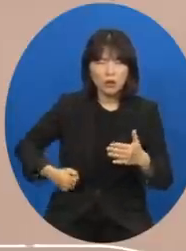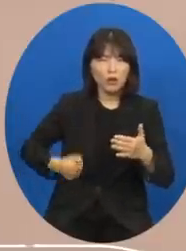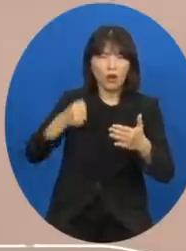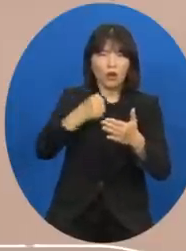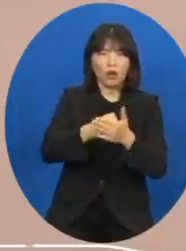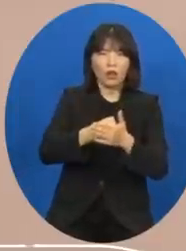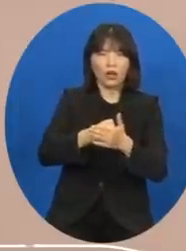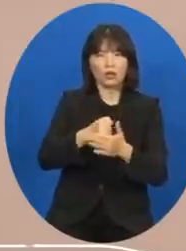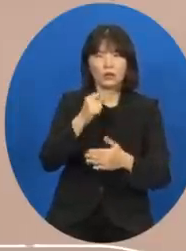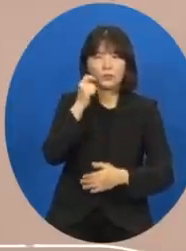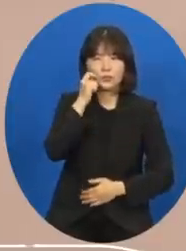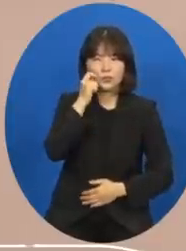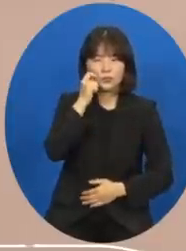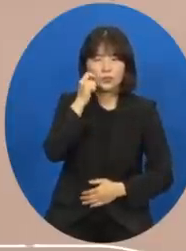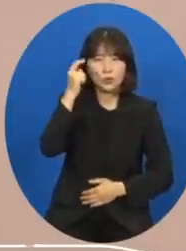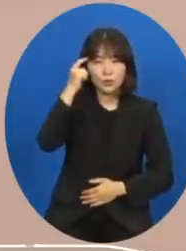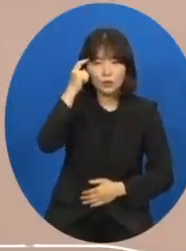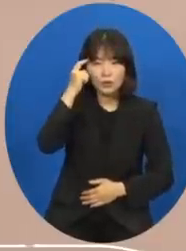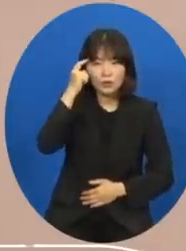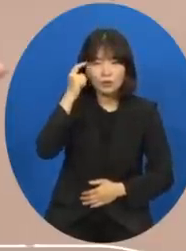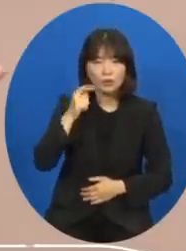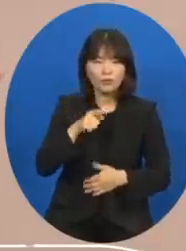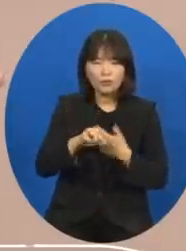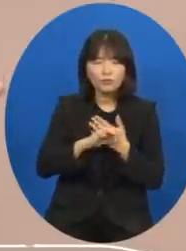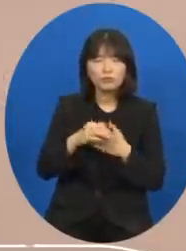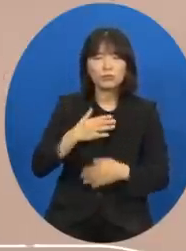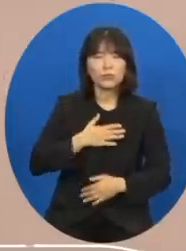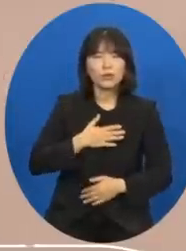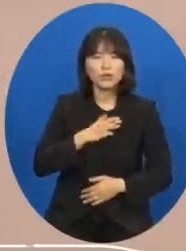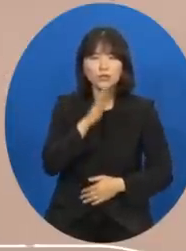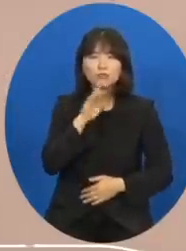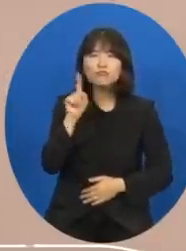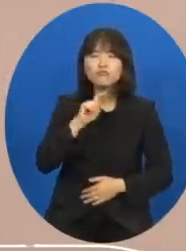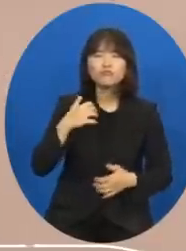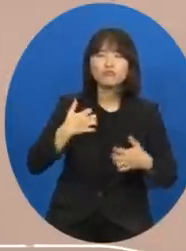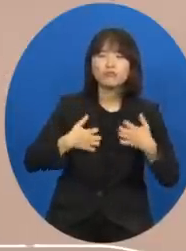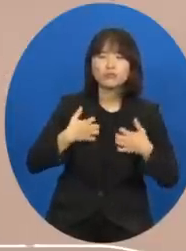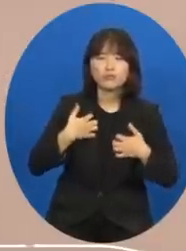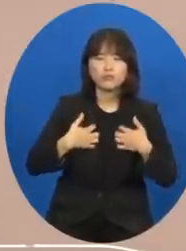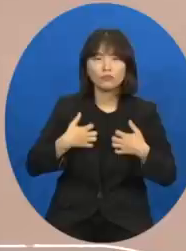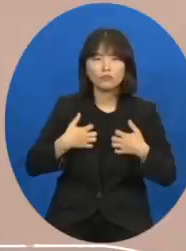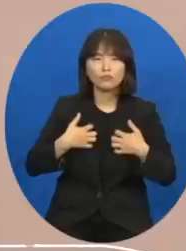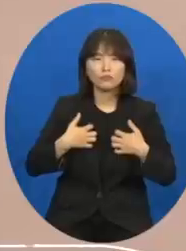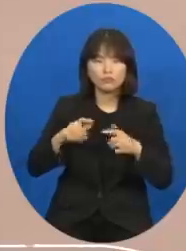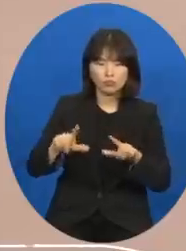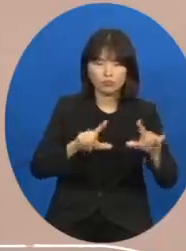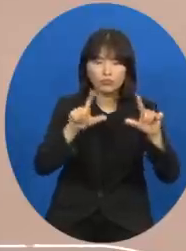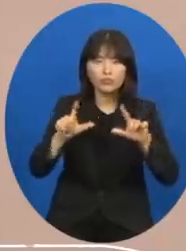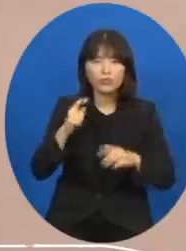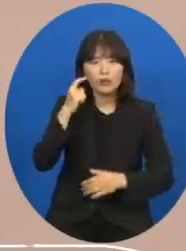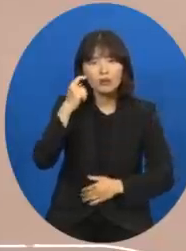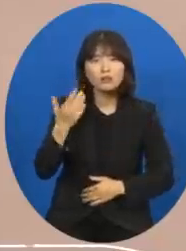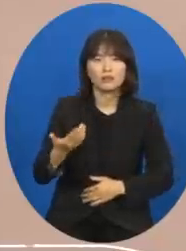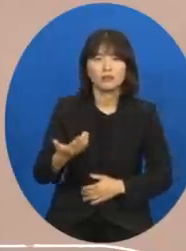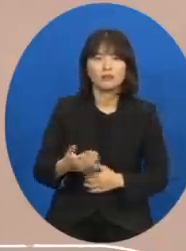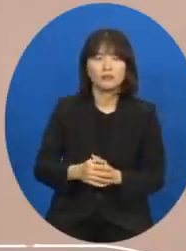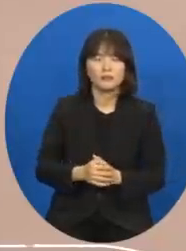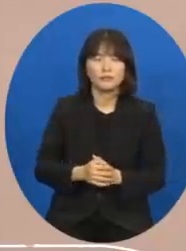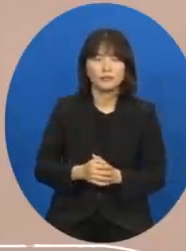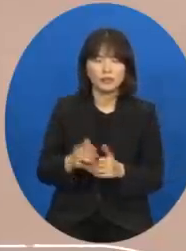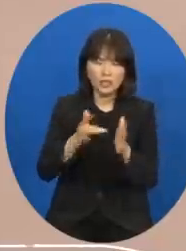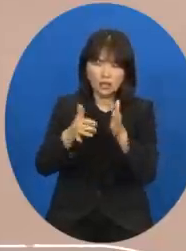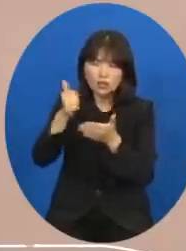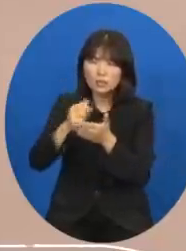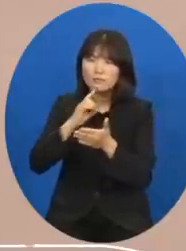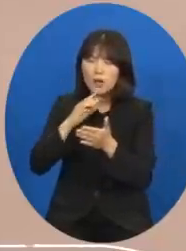못했어요. 왜냐하면 그러면 나는 진짜 무슨 낙으로 살아? 이런 느낌이었어요. 예수님만